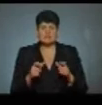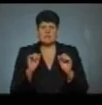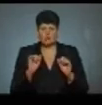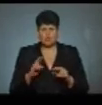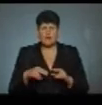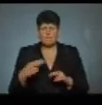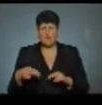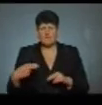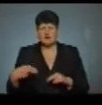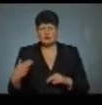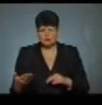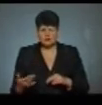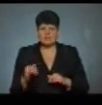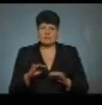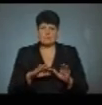повернути. І